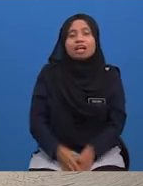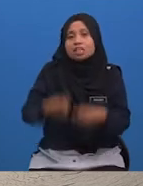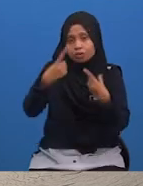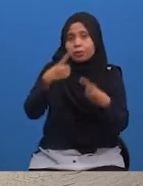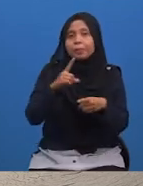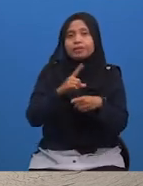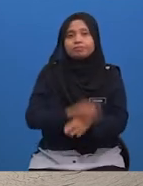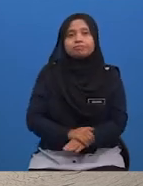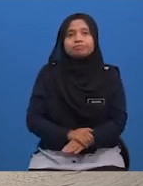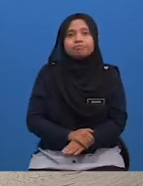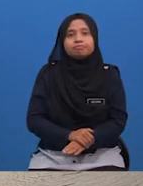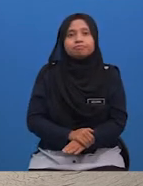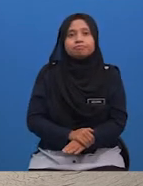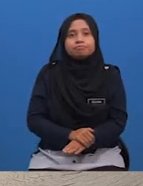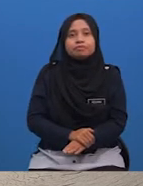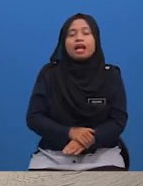Jawapannya,